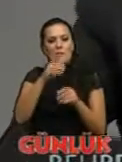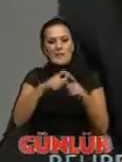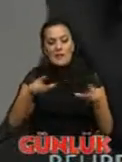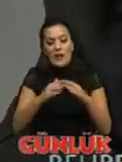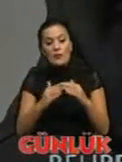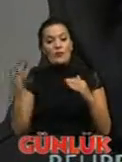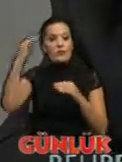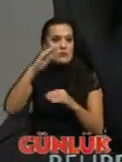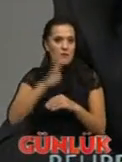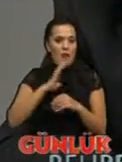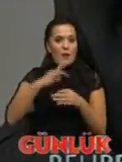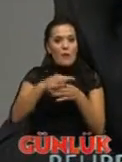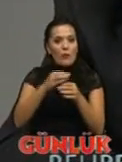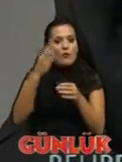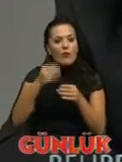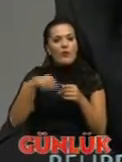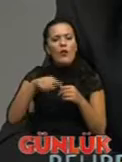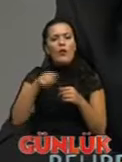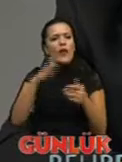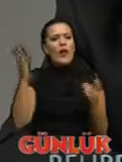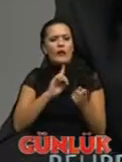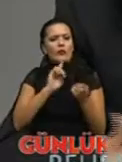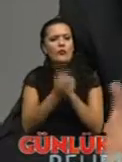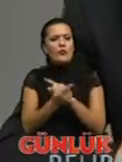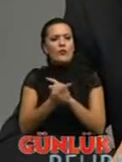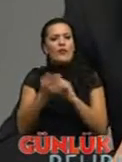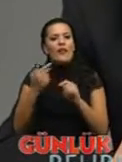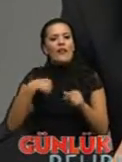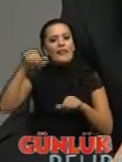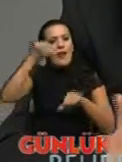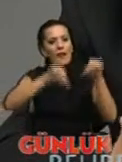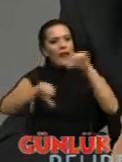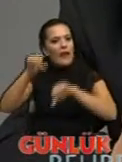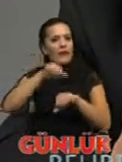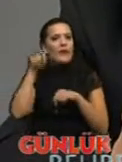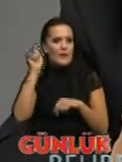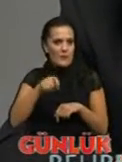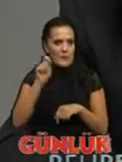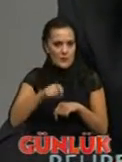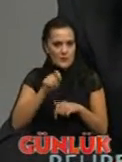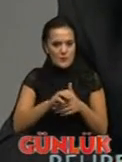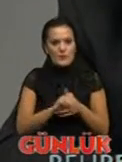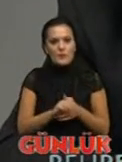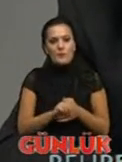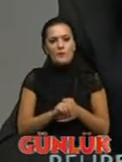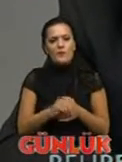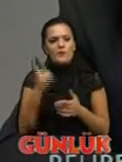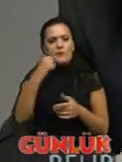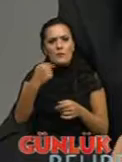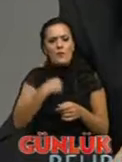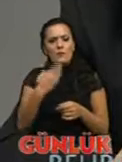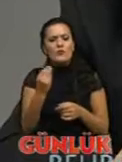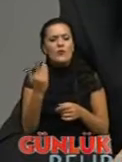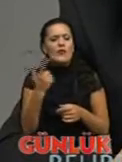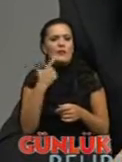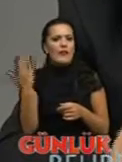var laboratuvar olarak. Orada her türlü deneyi gerçekleştiriyoruz. Hı hı. Çünkü ben